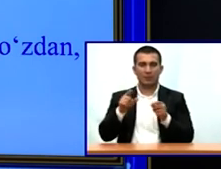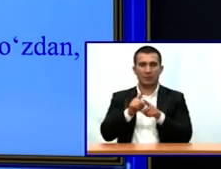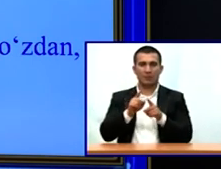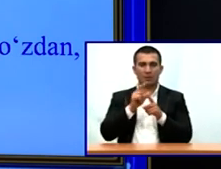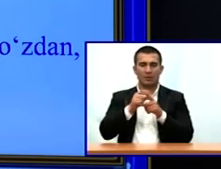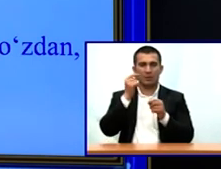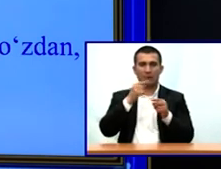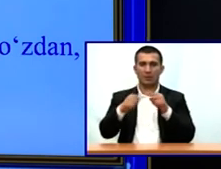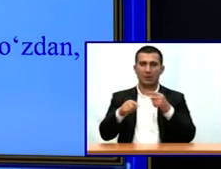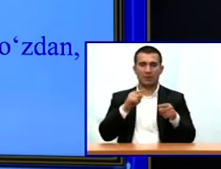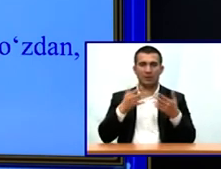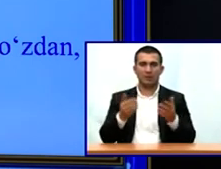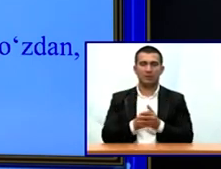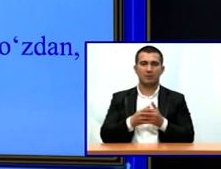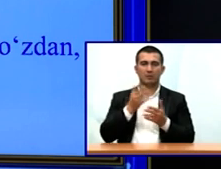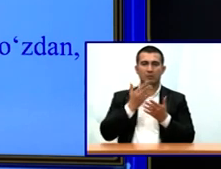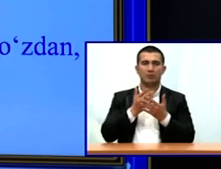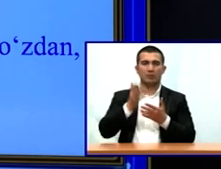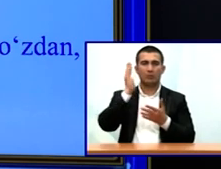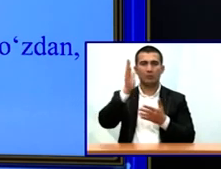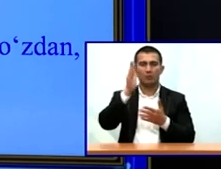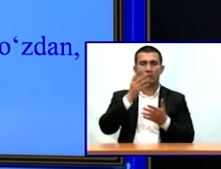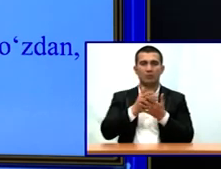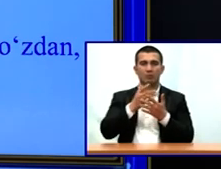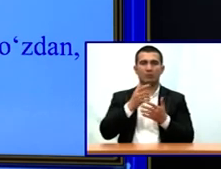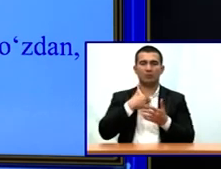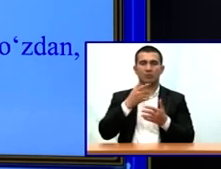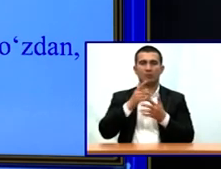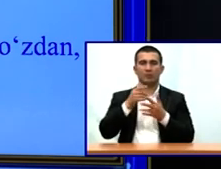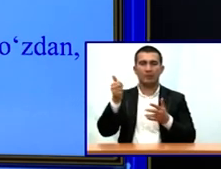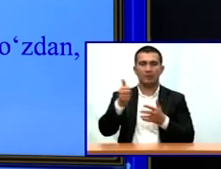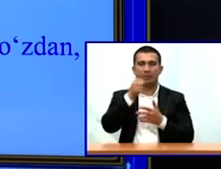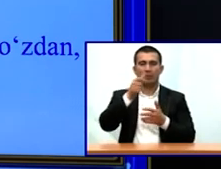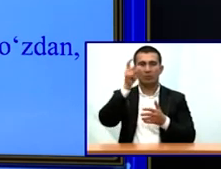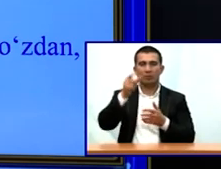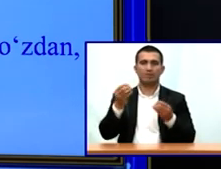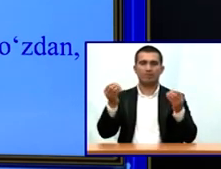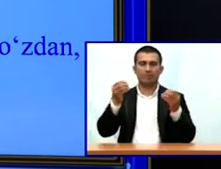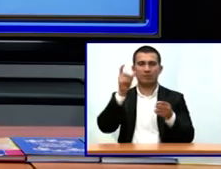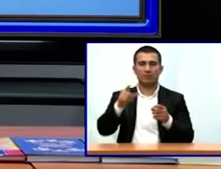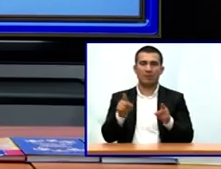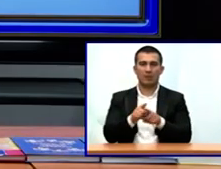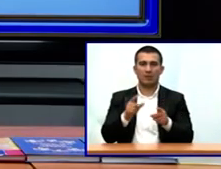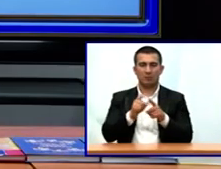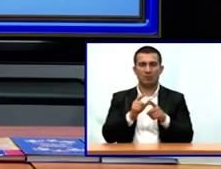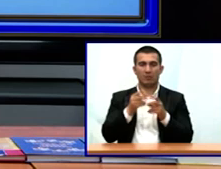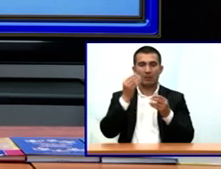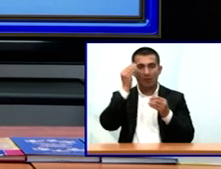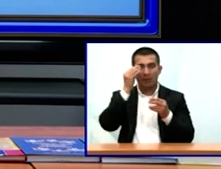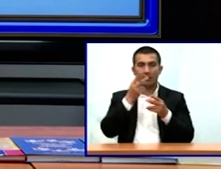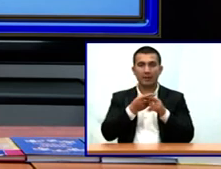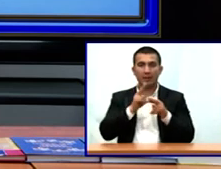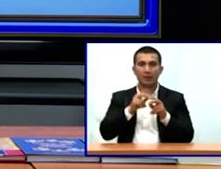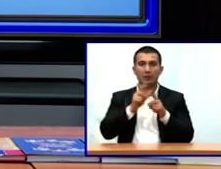Va so'nggi qatorimizda buyuk, ulug', muhtasham so'zlari berilgan. Xo'sh, ushbu so'zlarga e'tibor bering